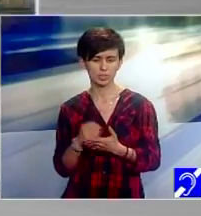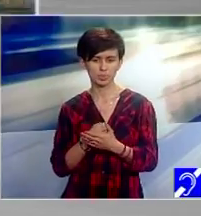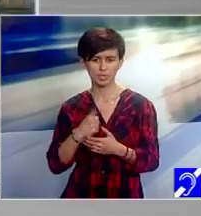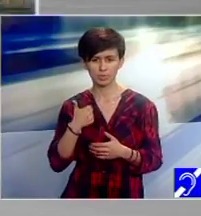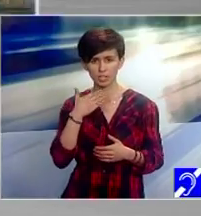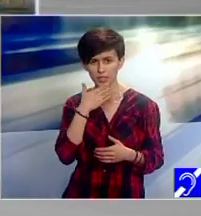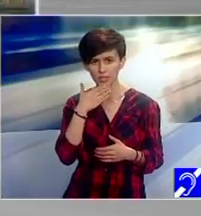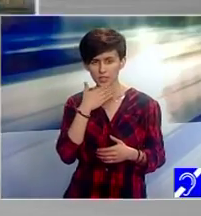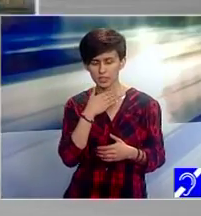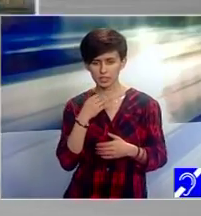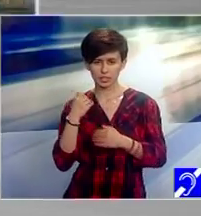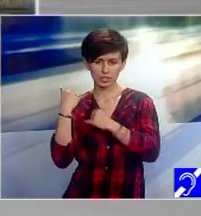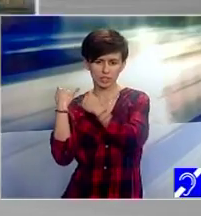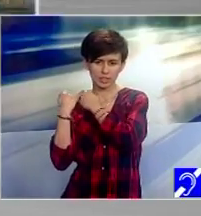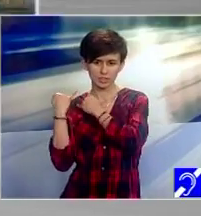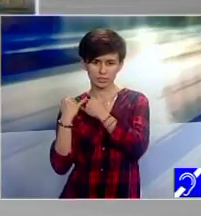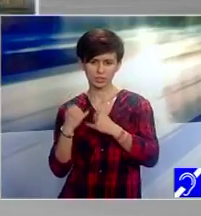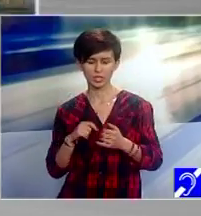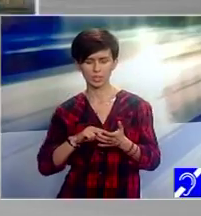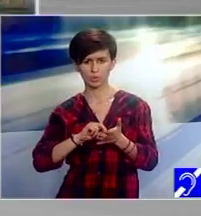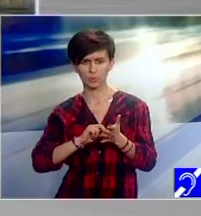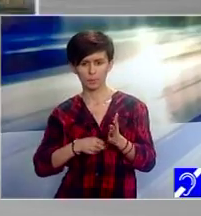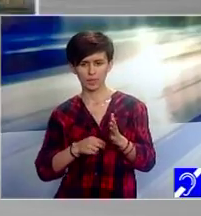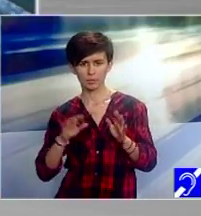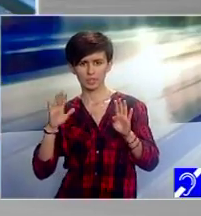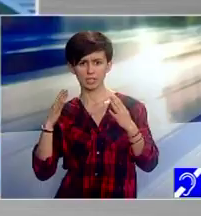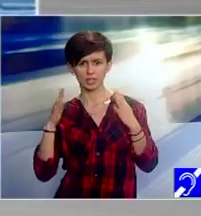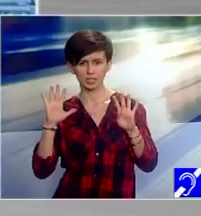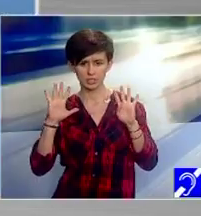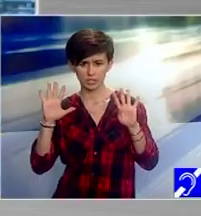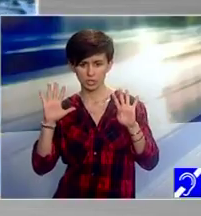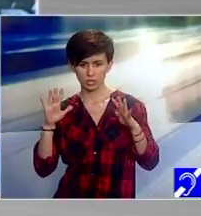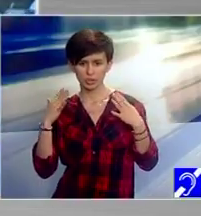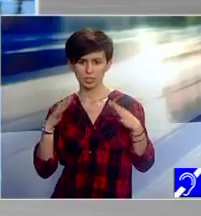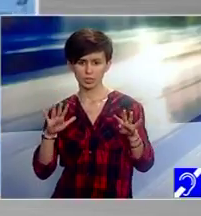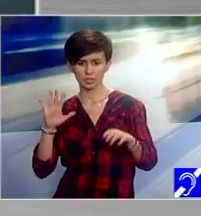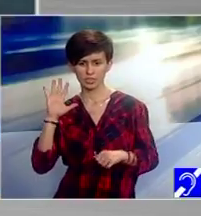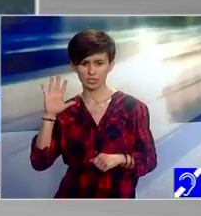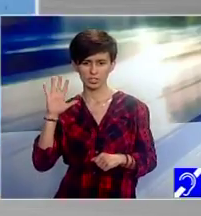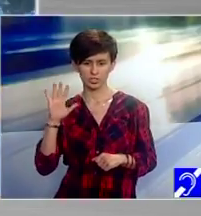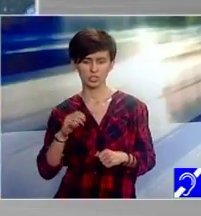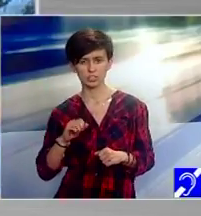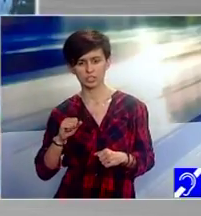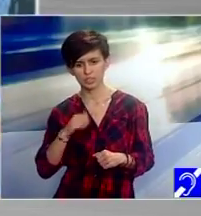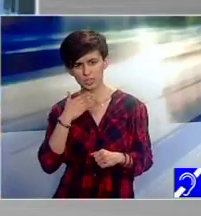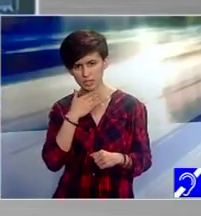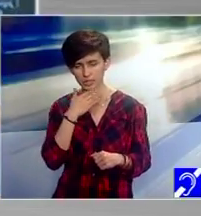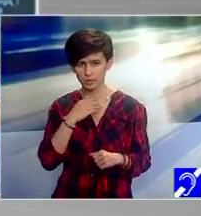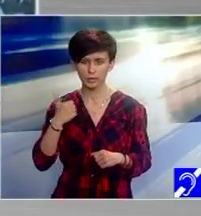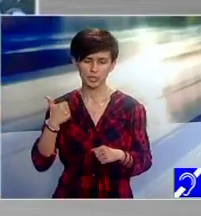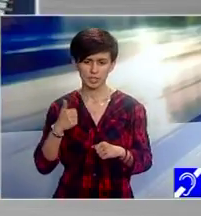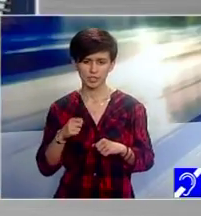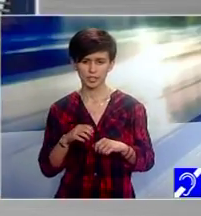media 9,95 și în același timp și premiul 3 la informatică. Felicitări! Asemenea, cred că e cazul